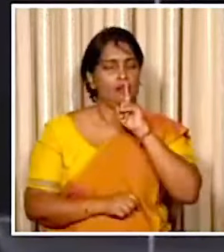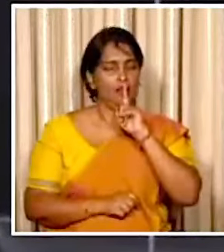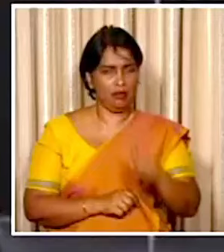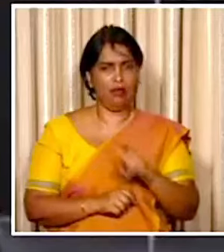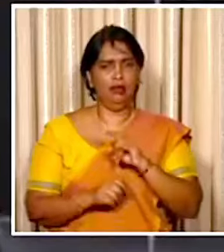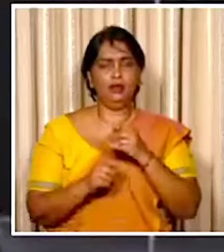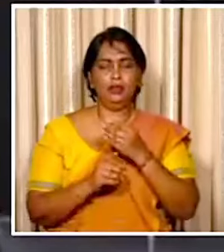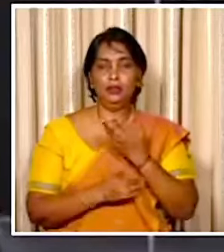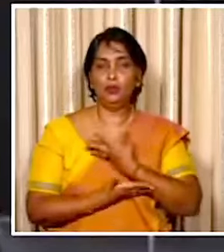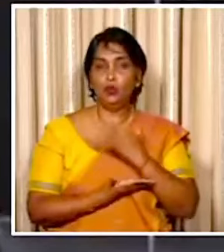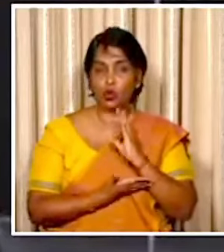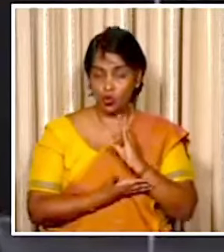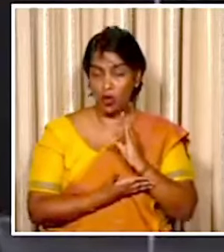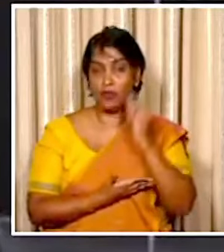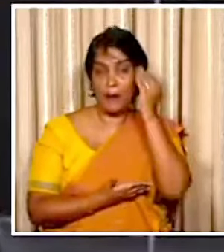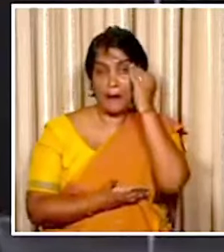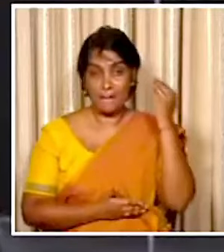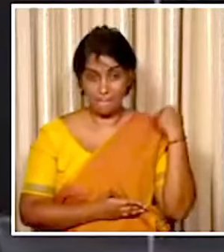සිදුහත් කුමාරයාගේ මව